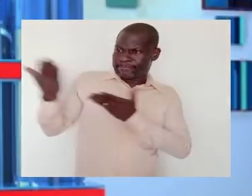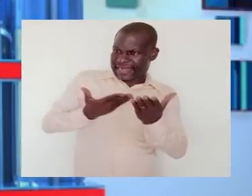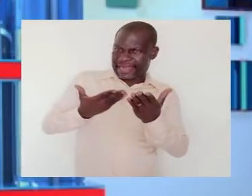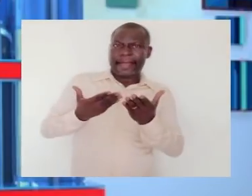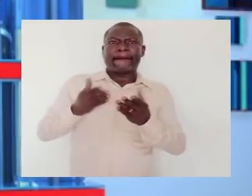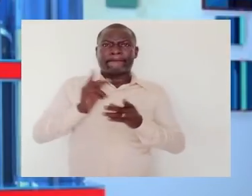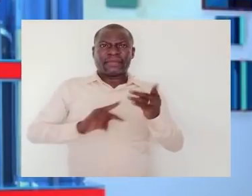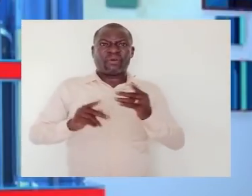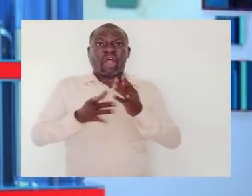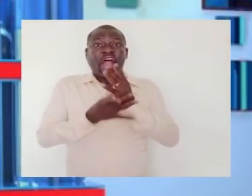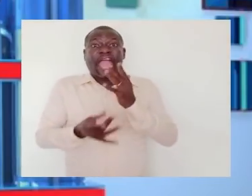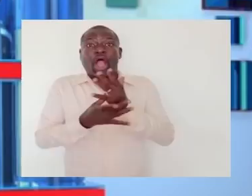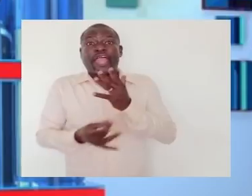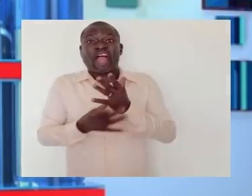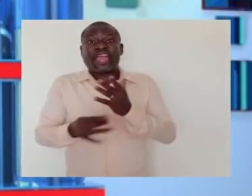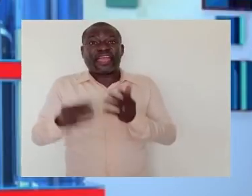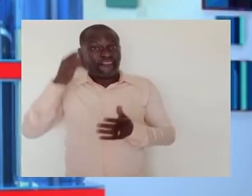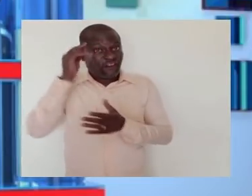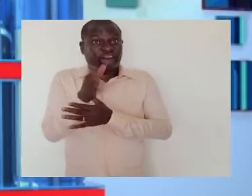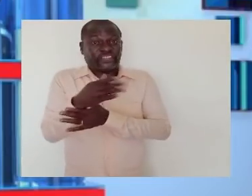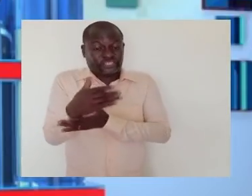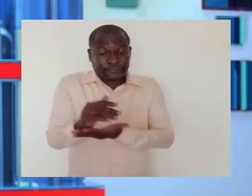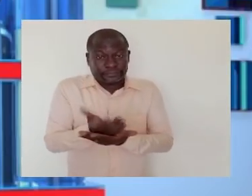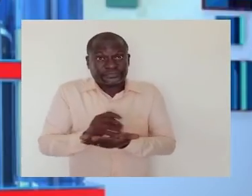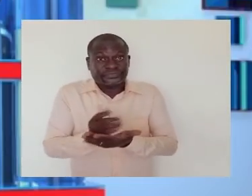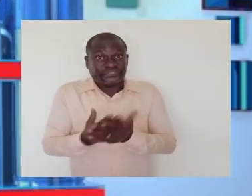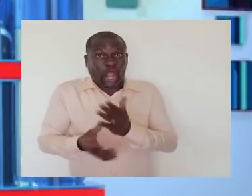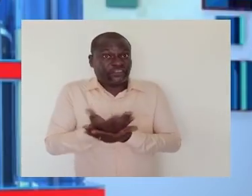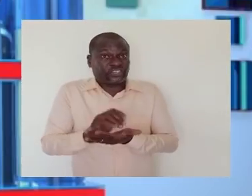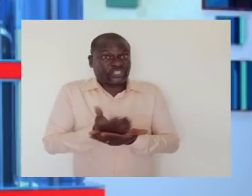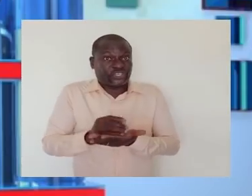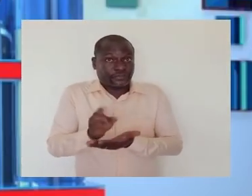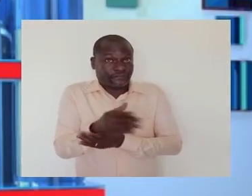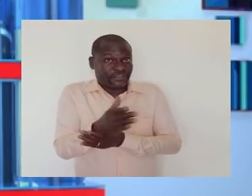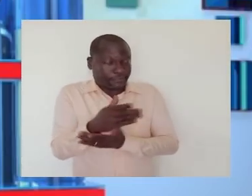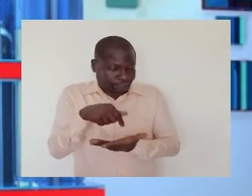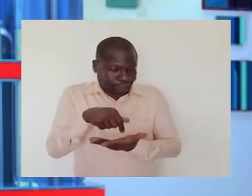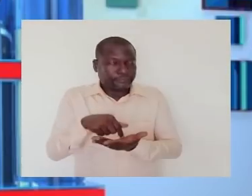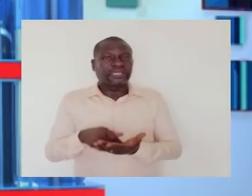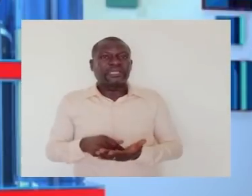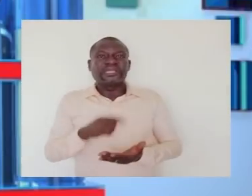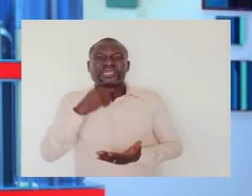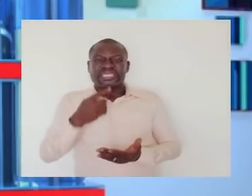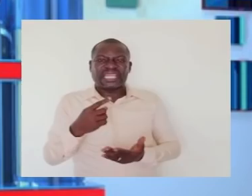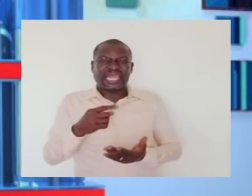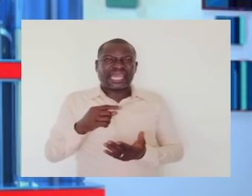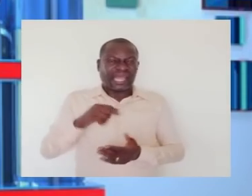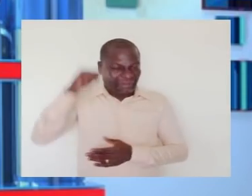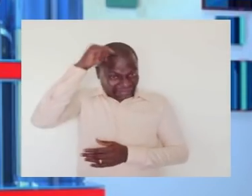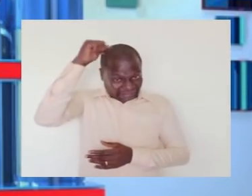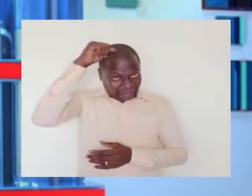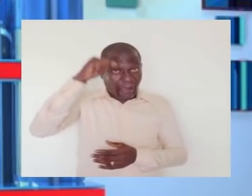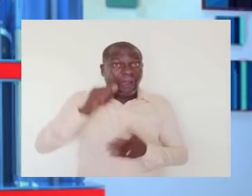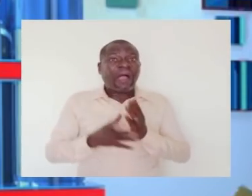etu mifa. Angwa. Angwa ya dechi ya diye ya anu wa mwese. E ya anointing oil. Wambu wak. E hune